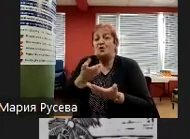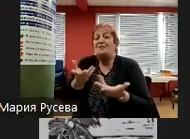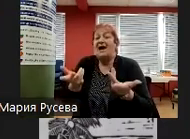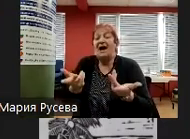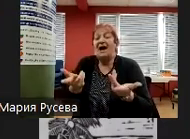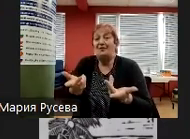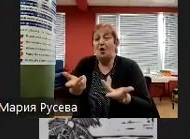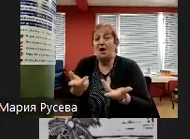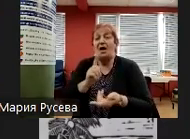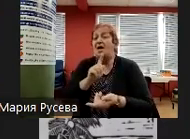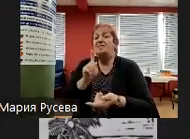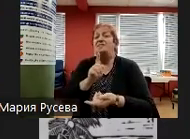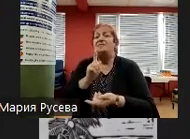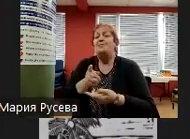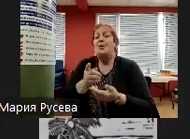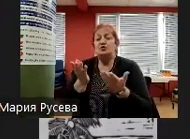четат.